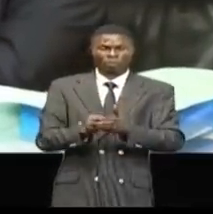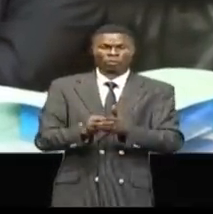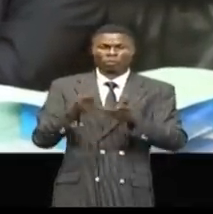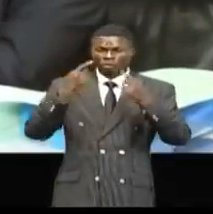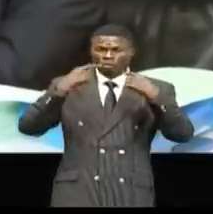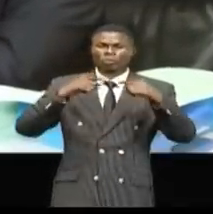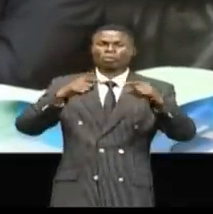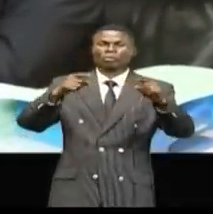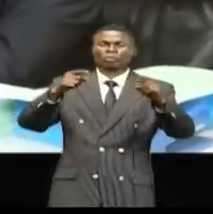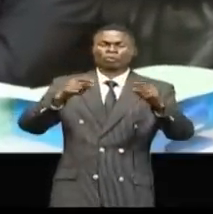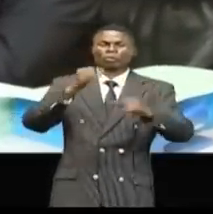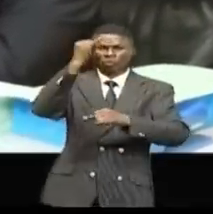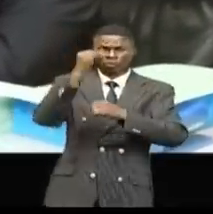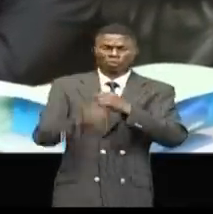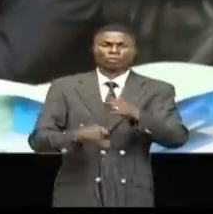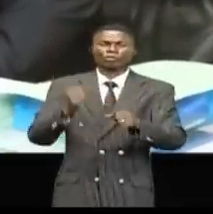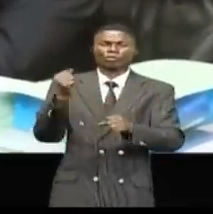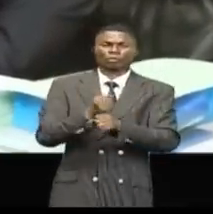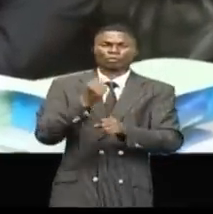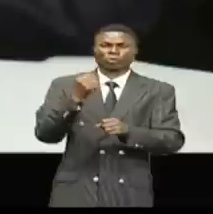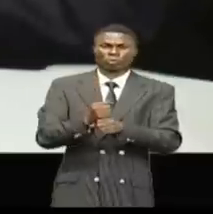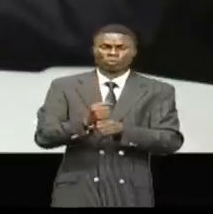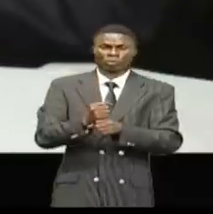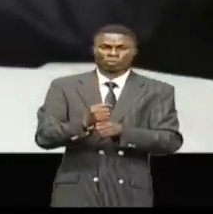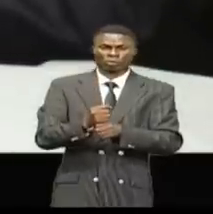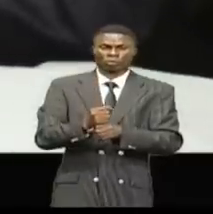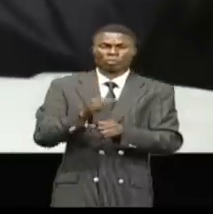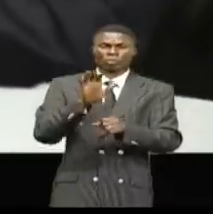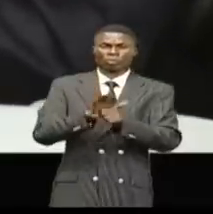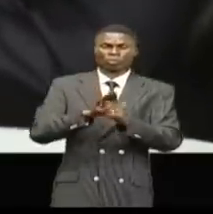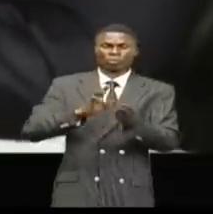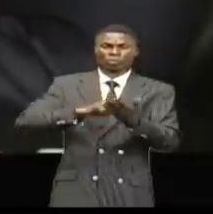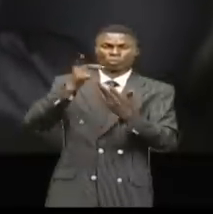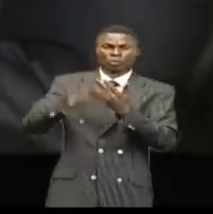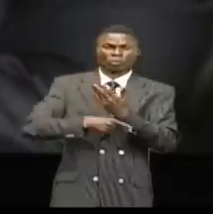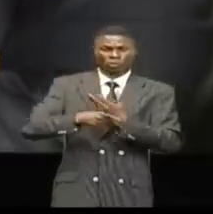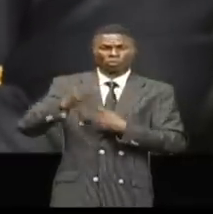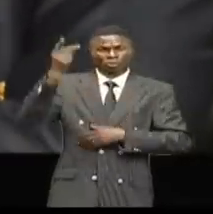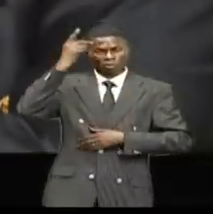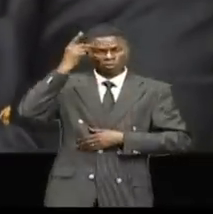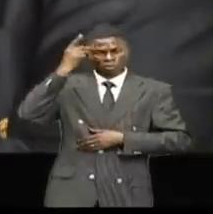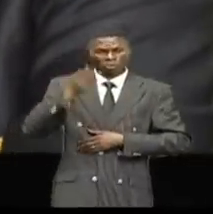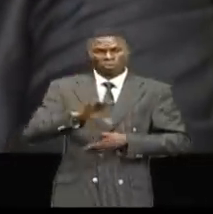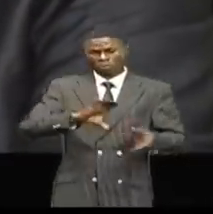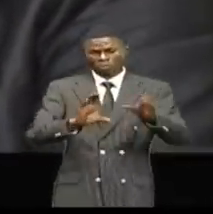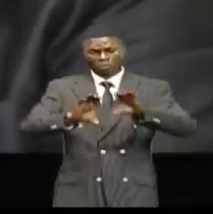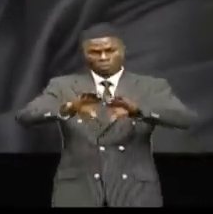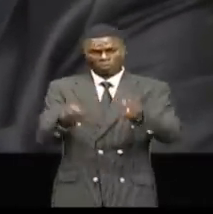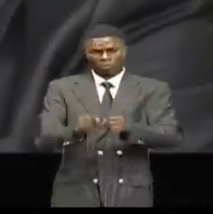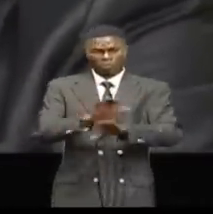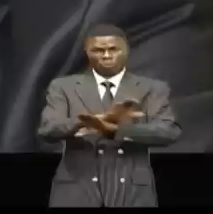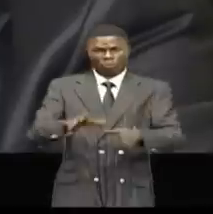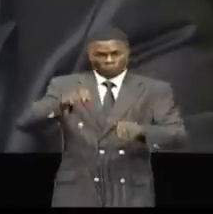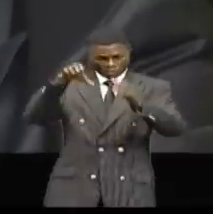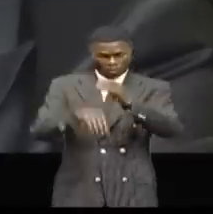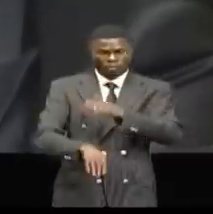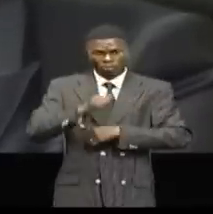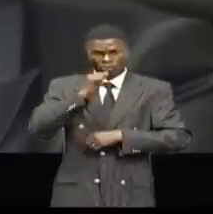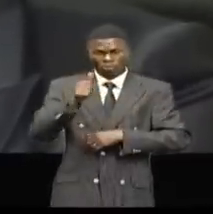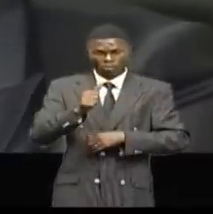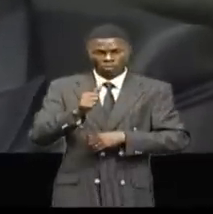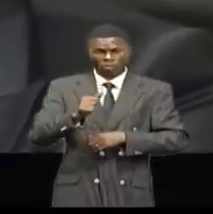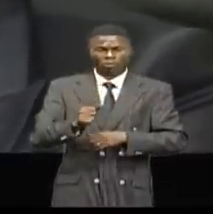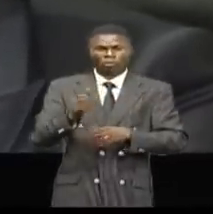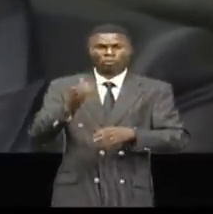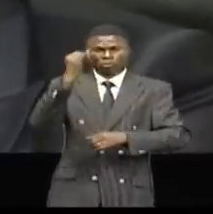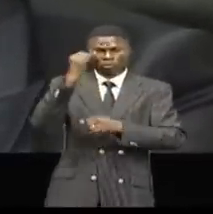annoncé la fin des travaux du lot 1 du projet Kinshasa Zéro Trou qui a été couronné par l'ouverture de la